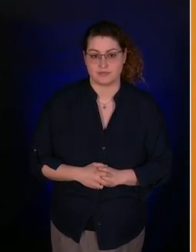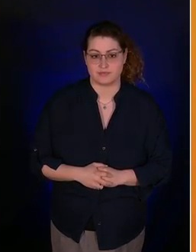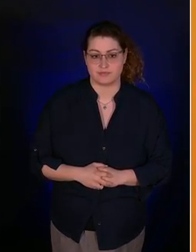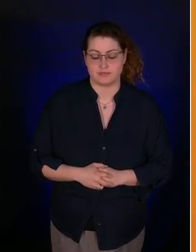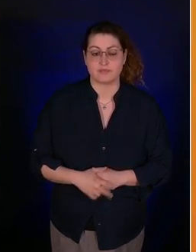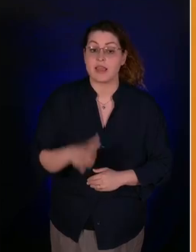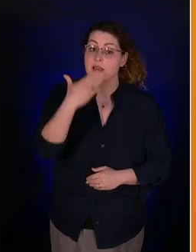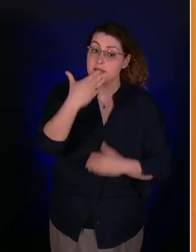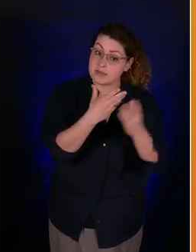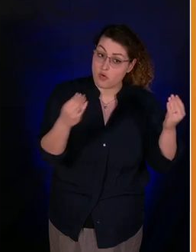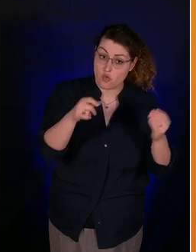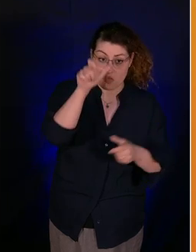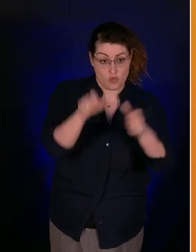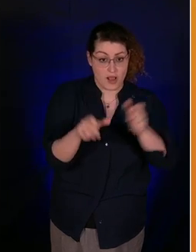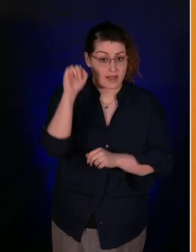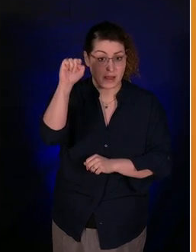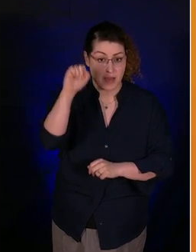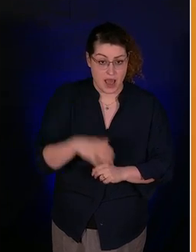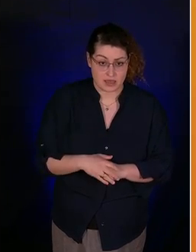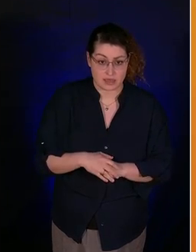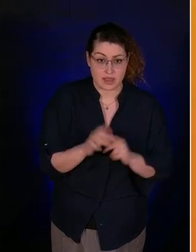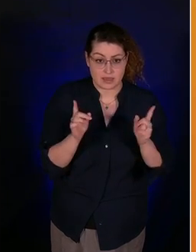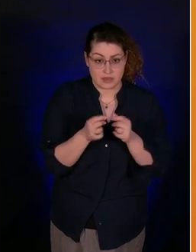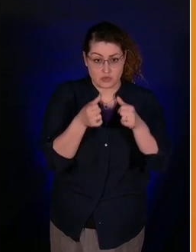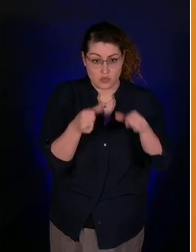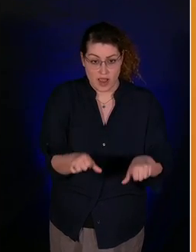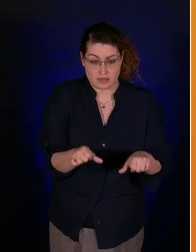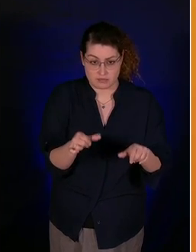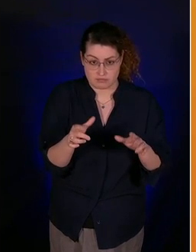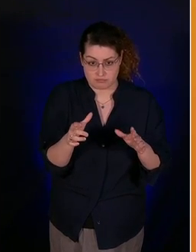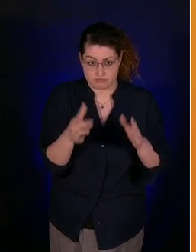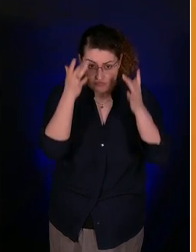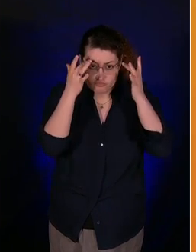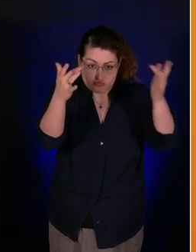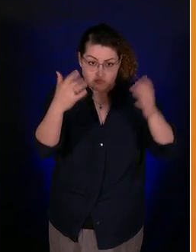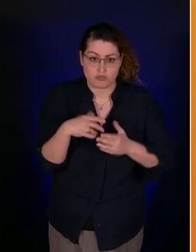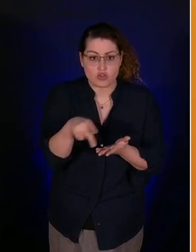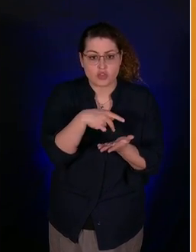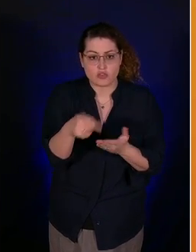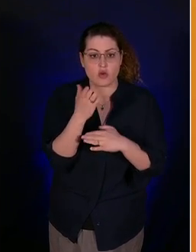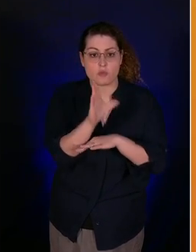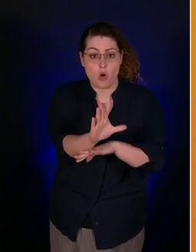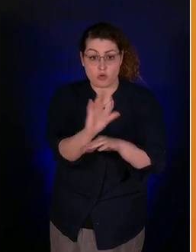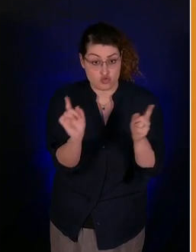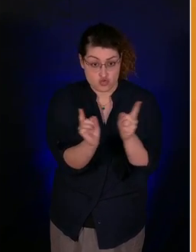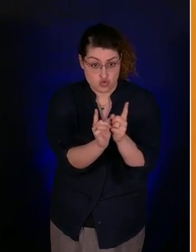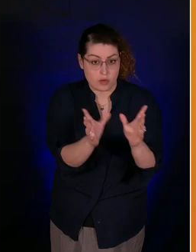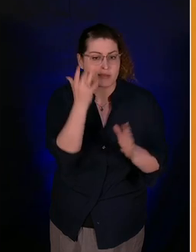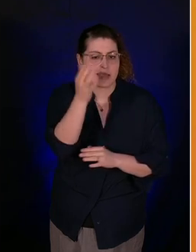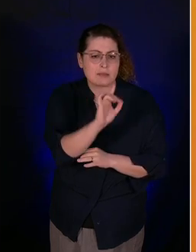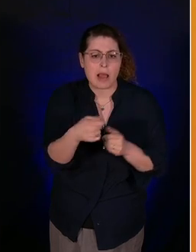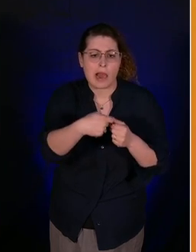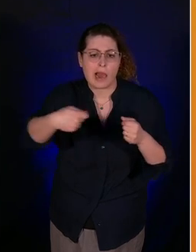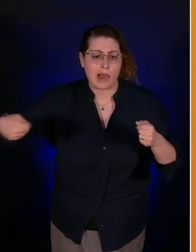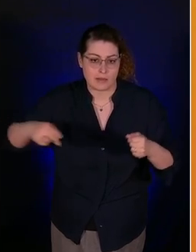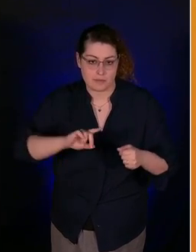Alors, merci beaucoup les camarades. On a un petit temps culturel, une danseuse qui va nous faire une petite performance. Ça va être très court, ne vous inquiétez pas. Et